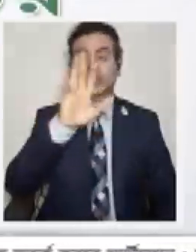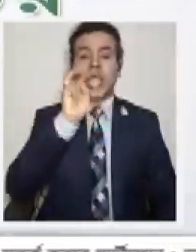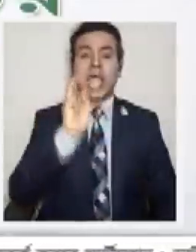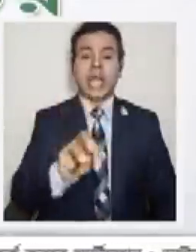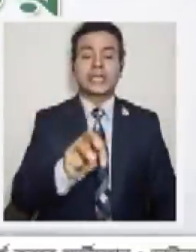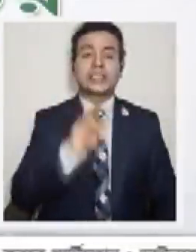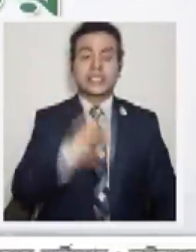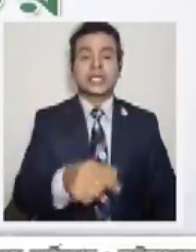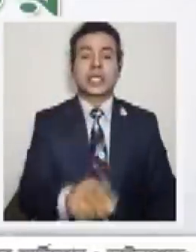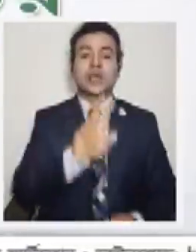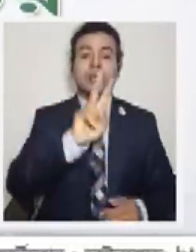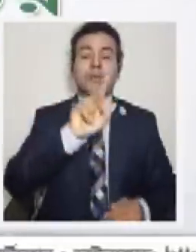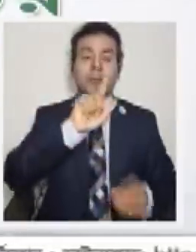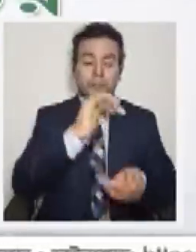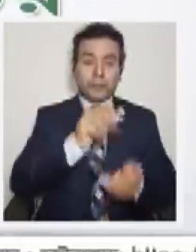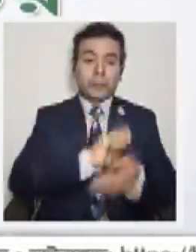স্কাউটের পক্ষ থেকে